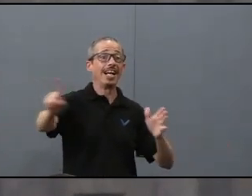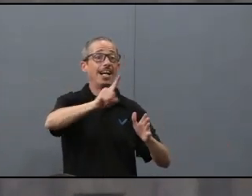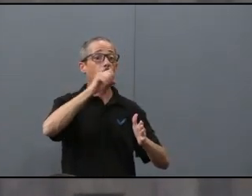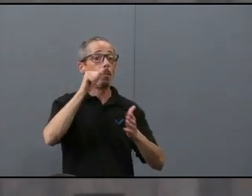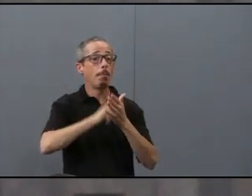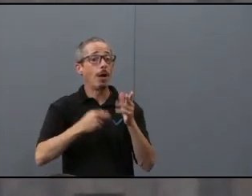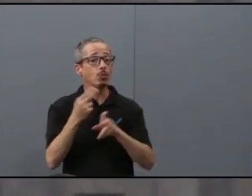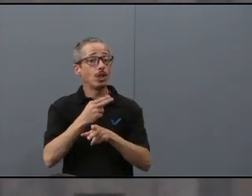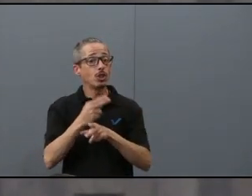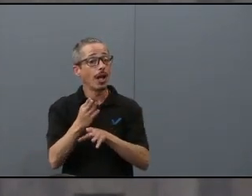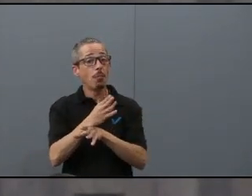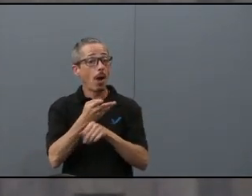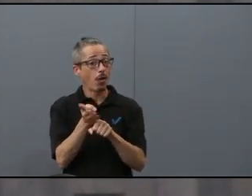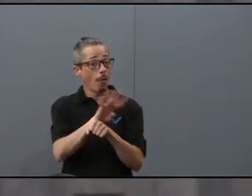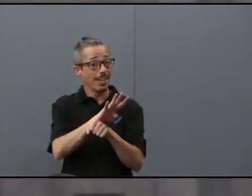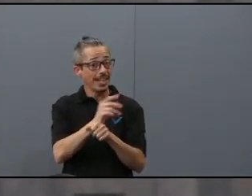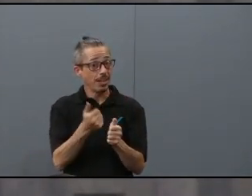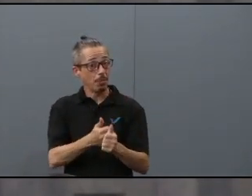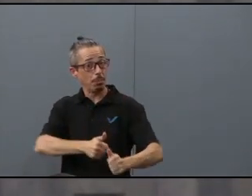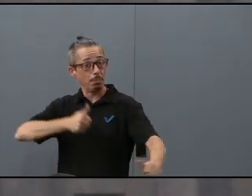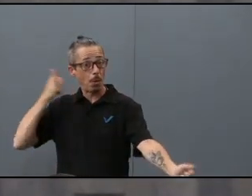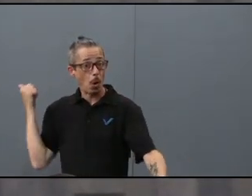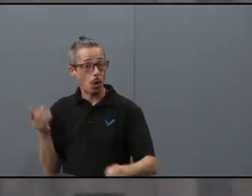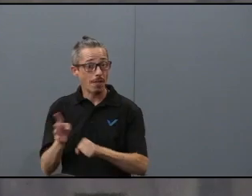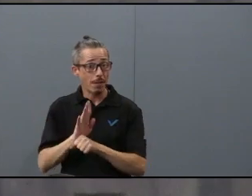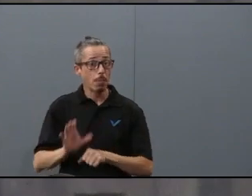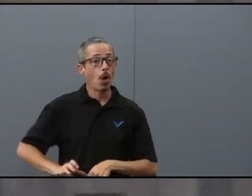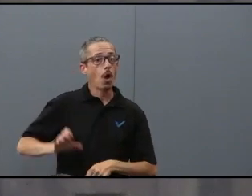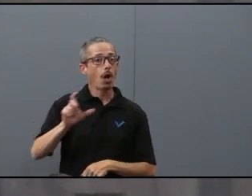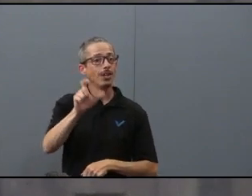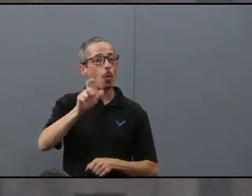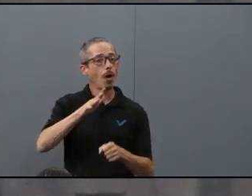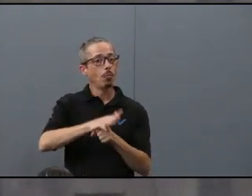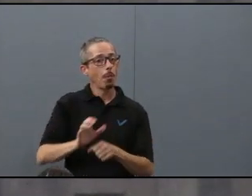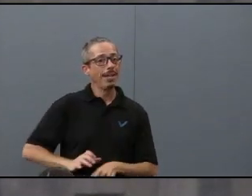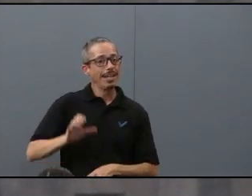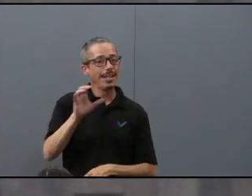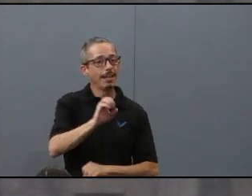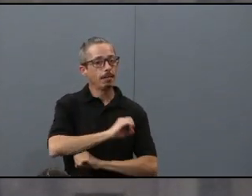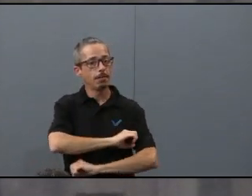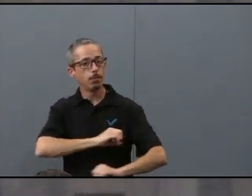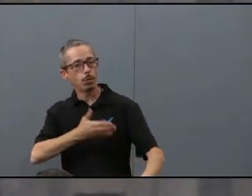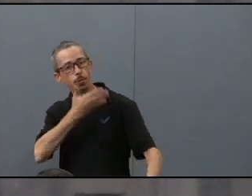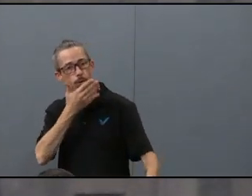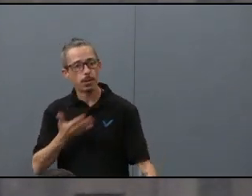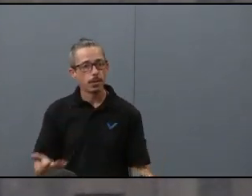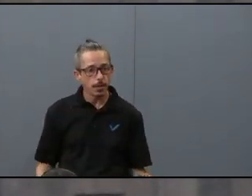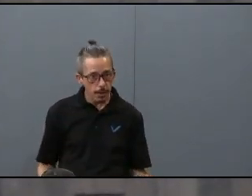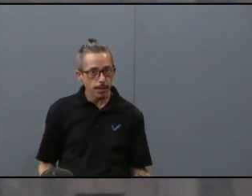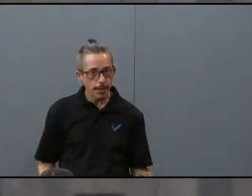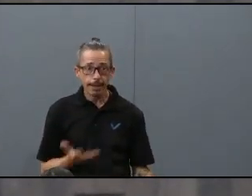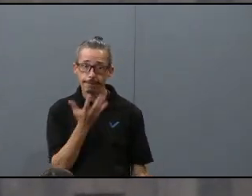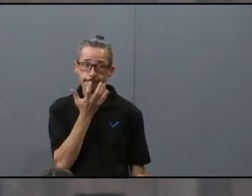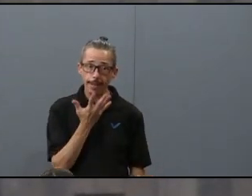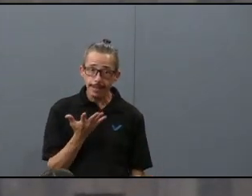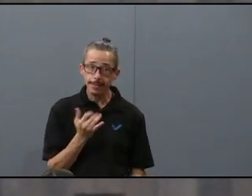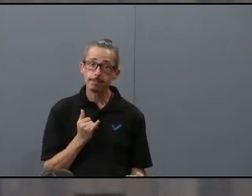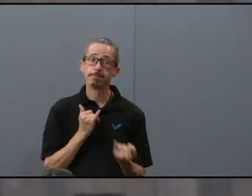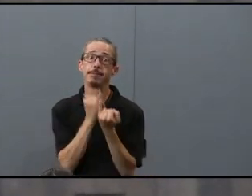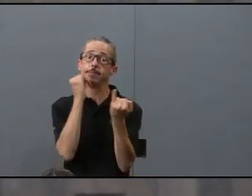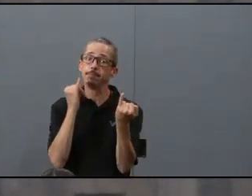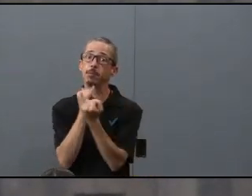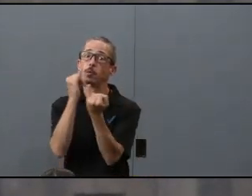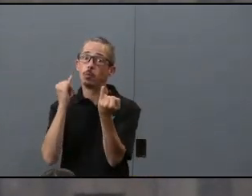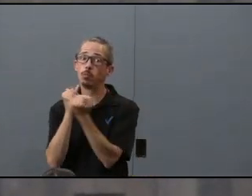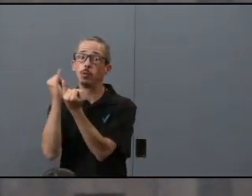manque d'usager durant la pandémie puis le désinvestissement de tawa puis de Québec donc c'est un dossier qui est triste mais on continue à mener le combat dans le même